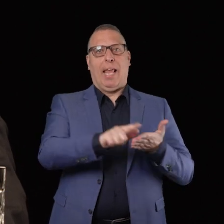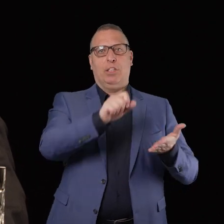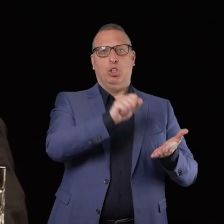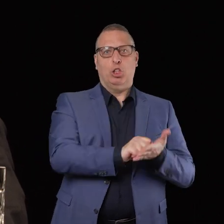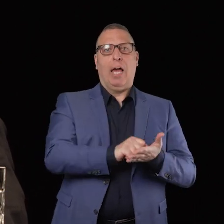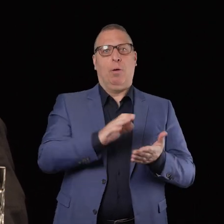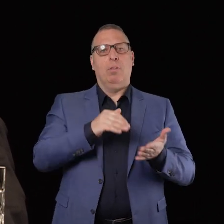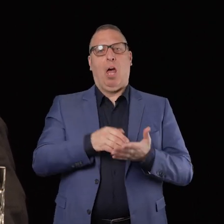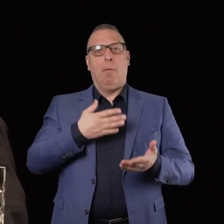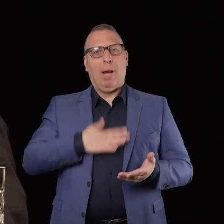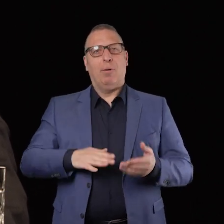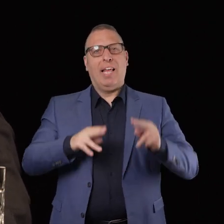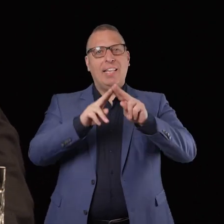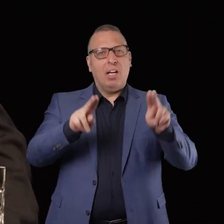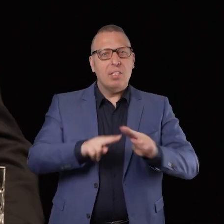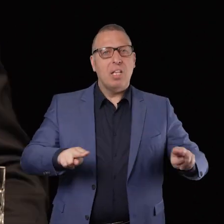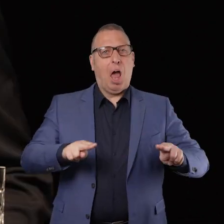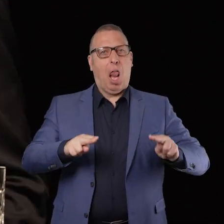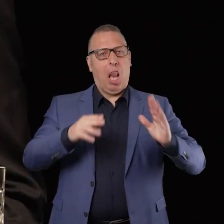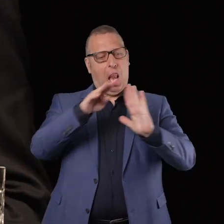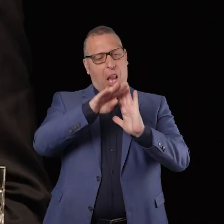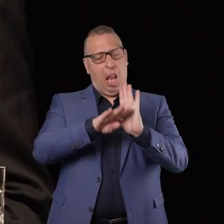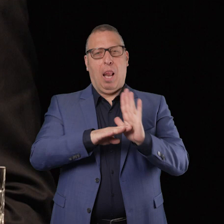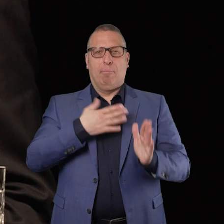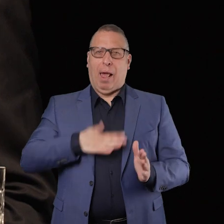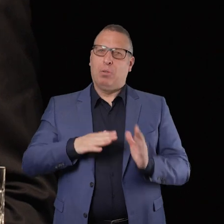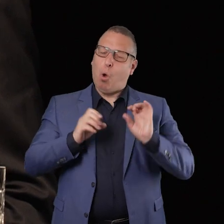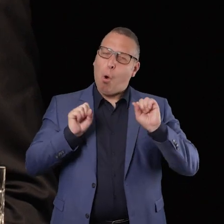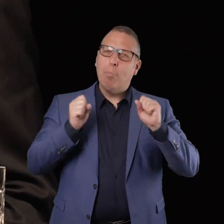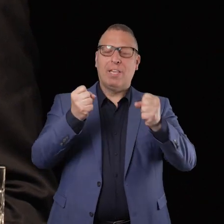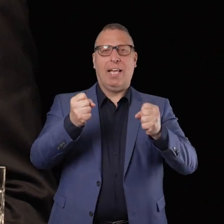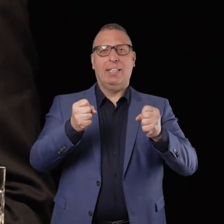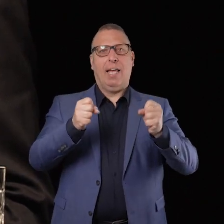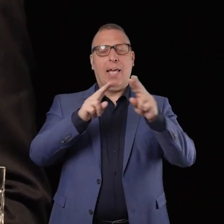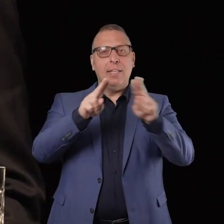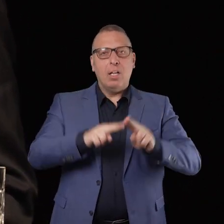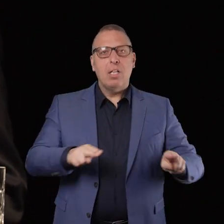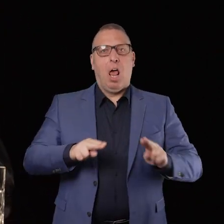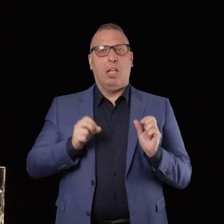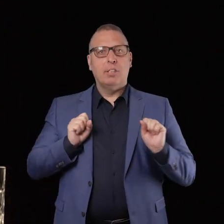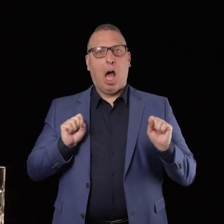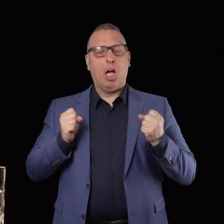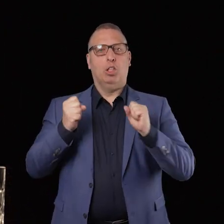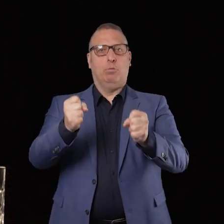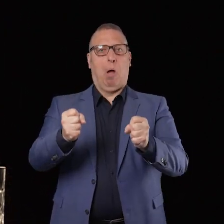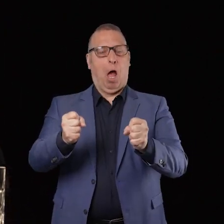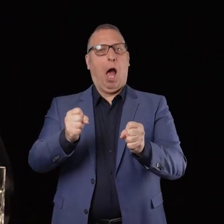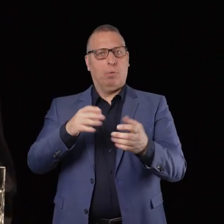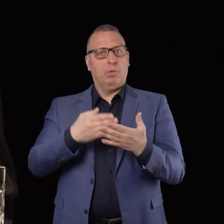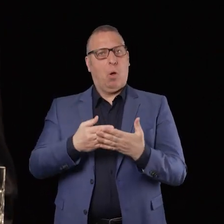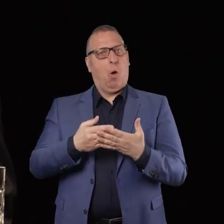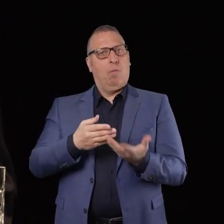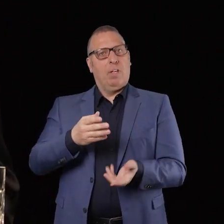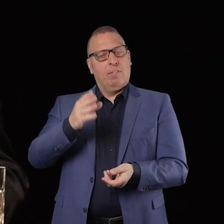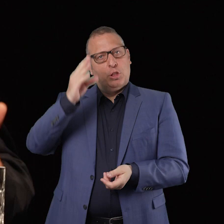regelbasierte internationale Ordnung unbedingt angewiesen. Internationales Engagement ist